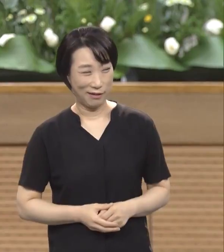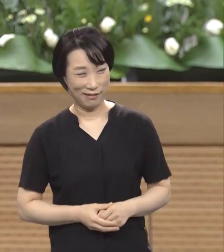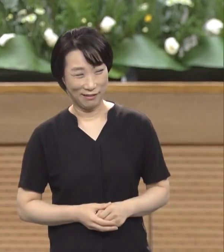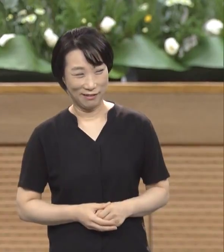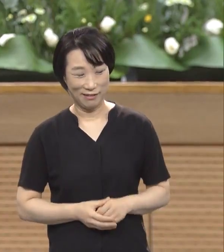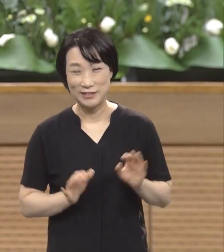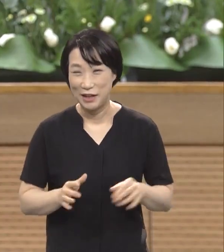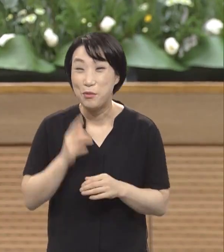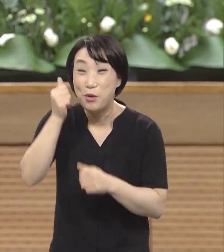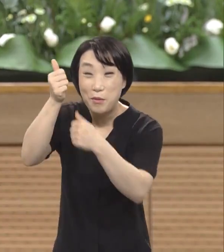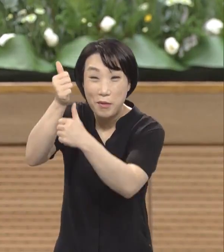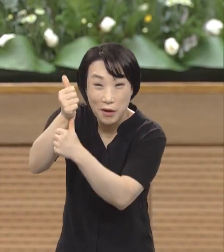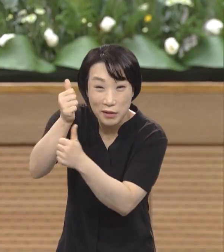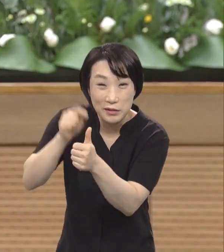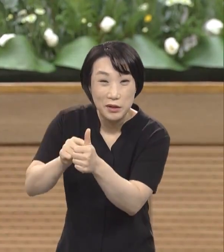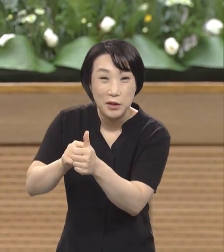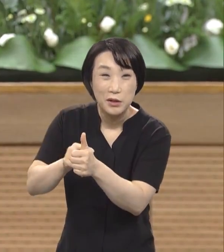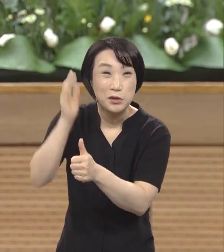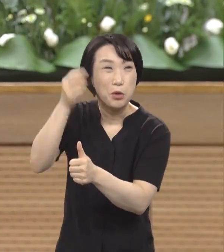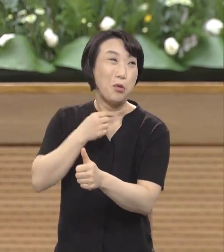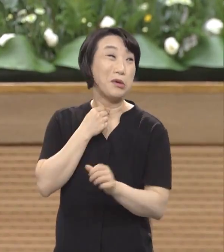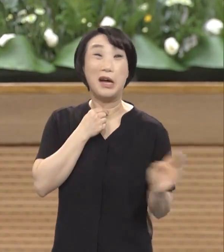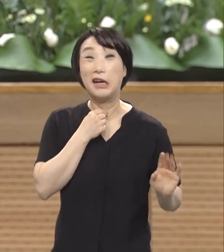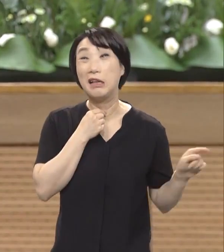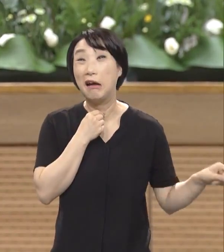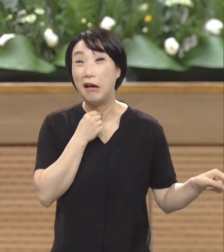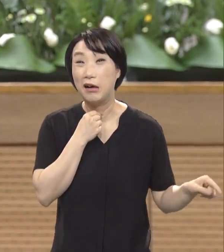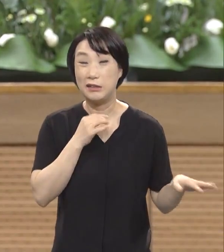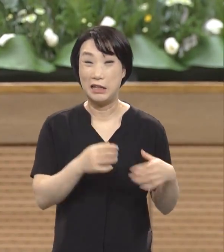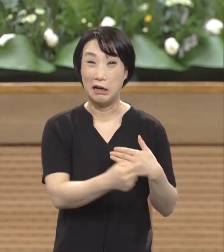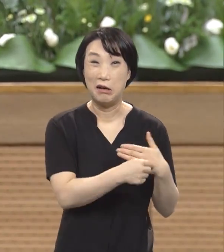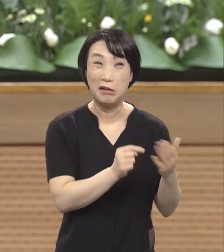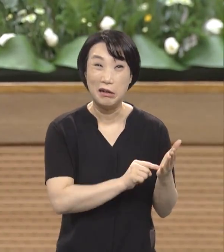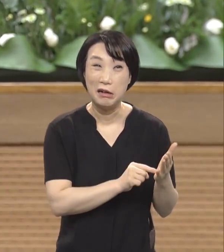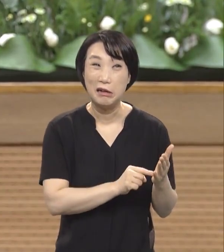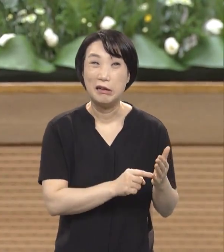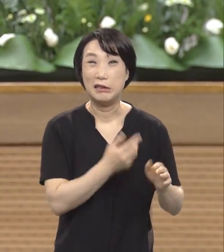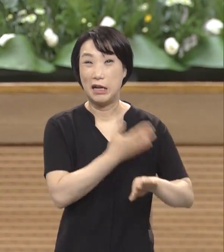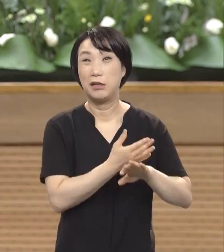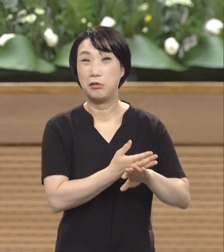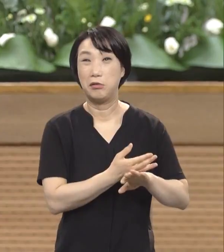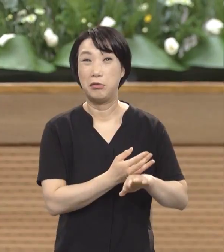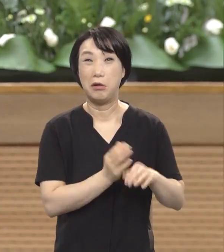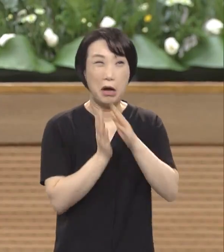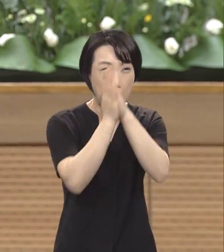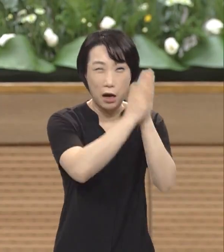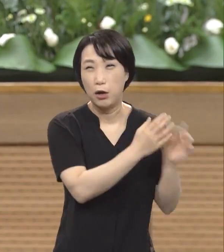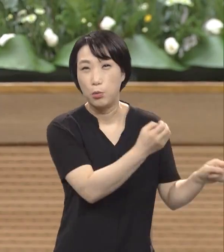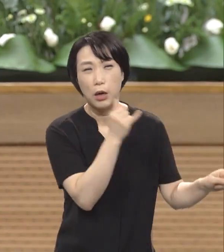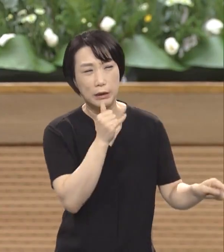부목사복 하는 걸 원치 않요 그 사람도. 그러면서 그냥 겉오고 속오고 다른 티 하는 거예요.